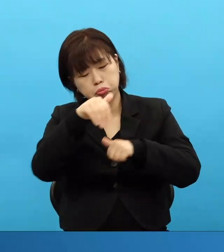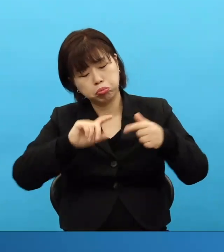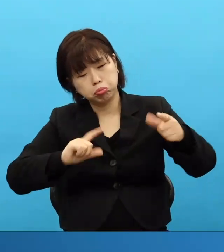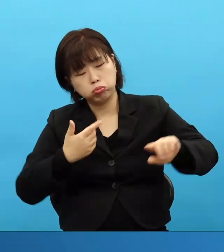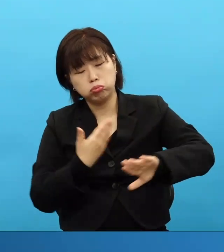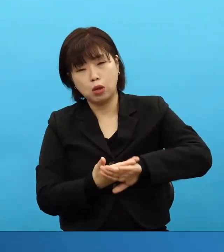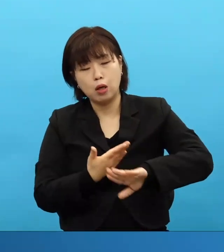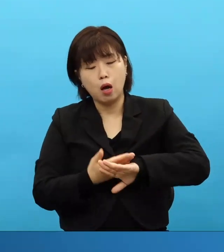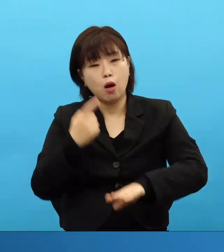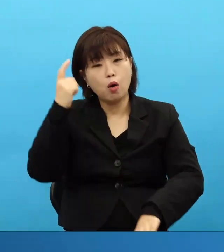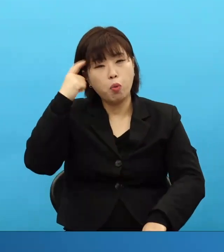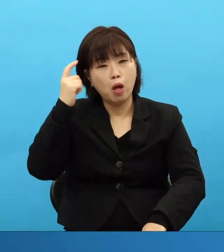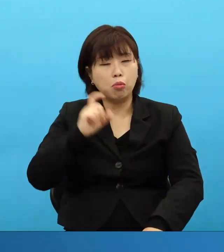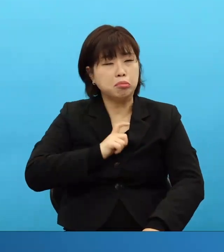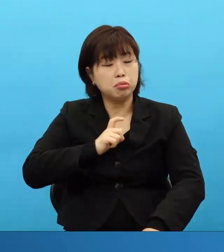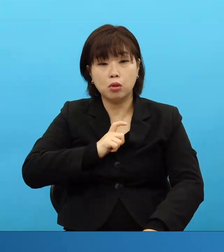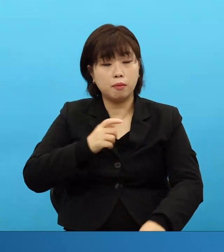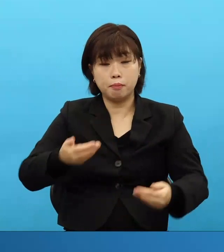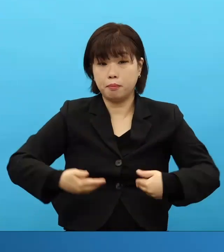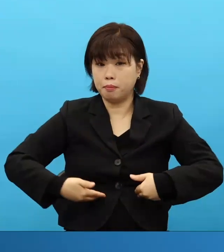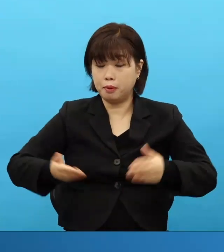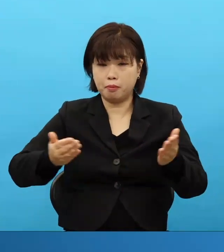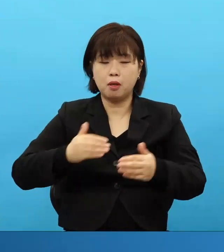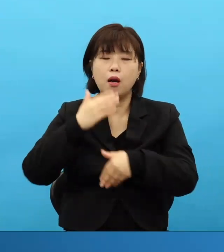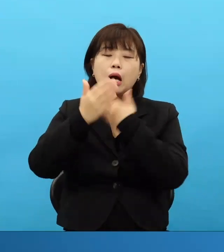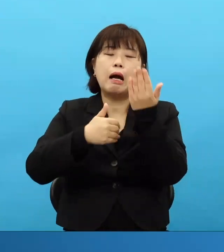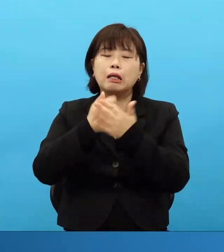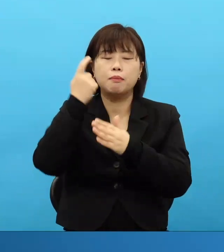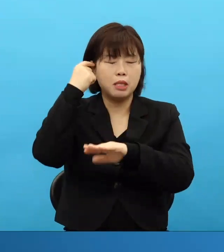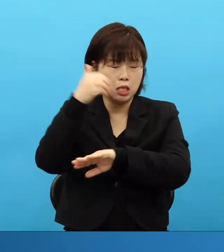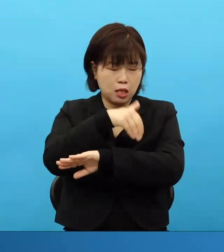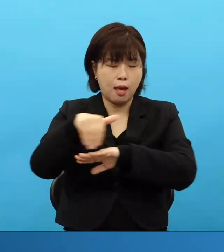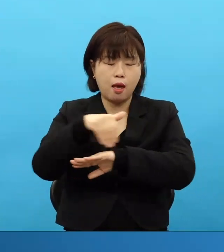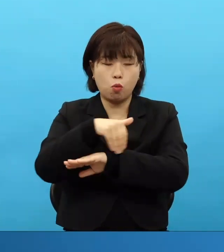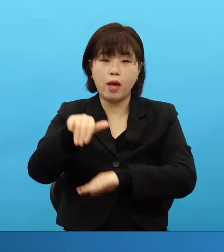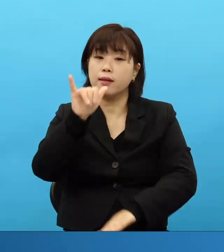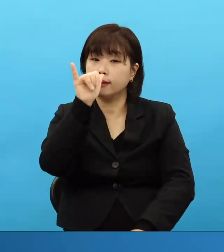God sent them as TCKs. 모세를. Moses in